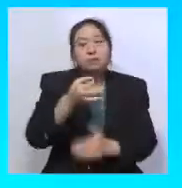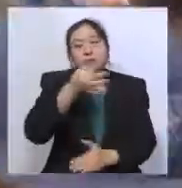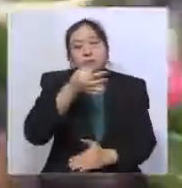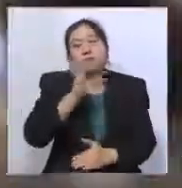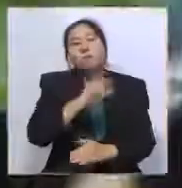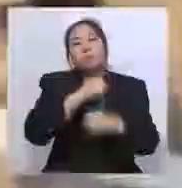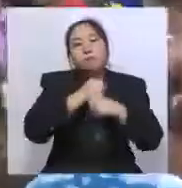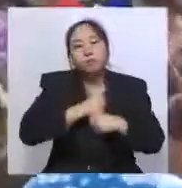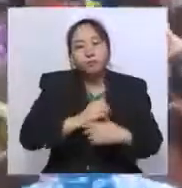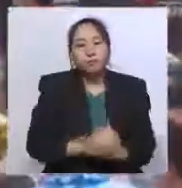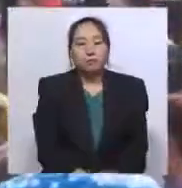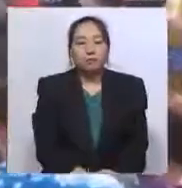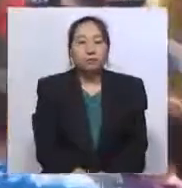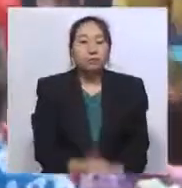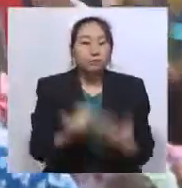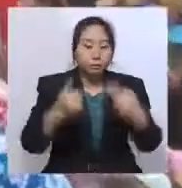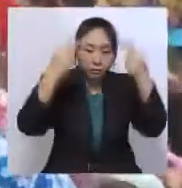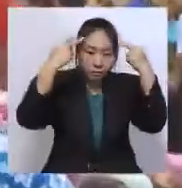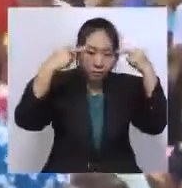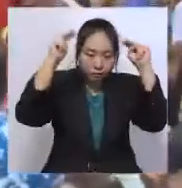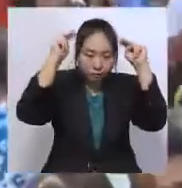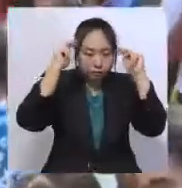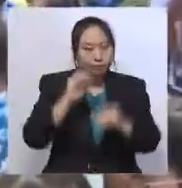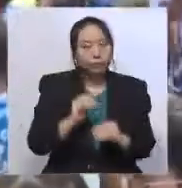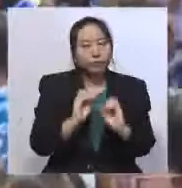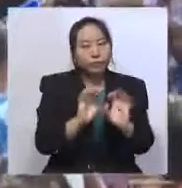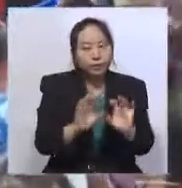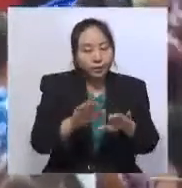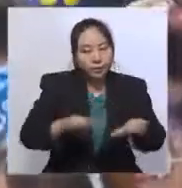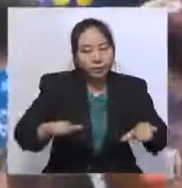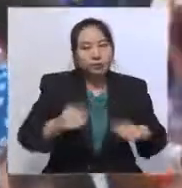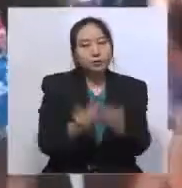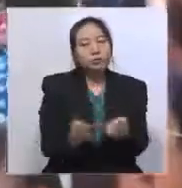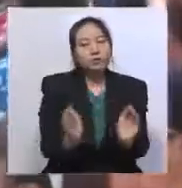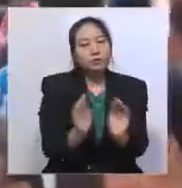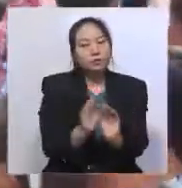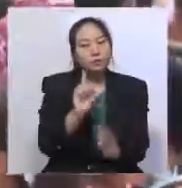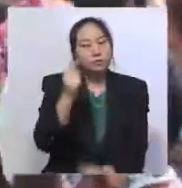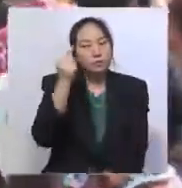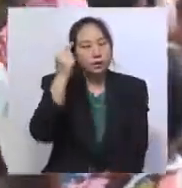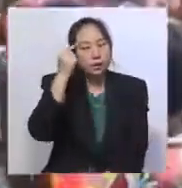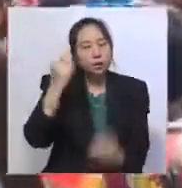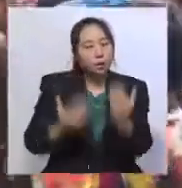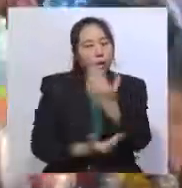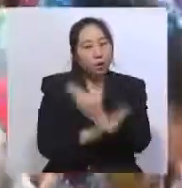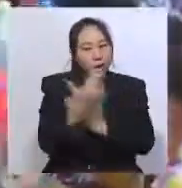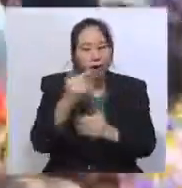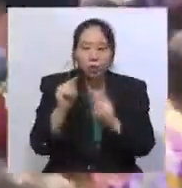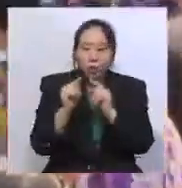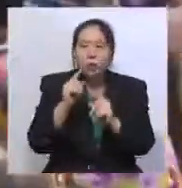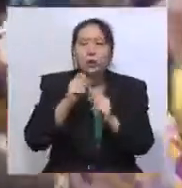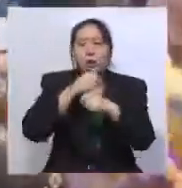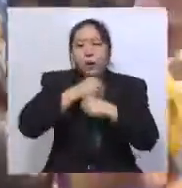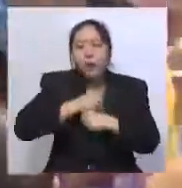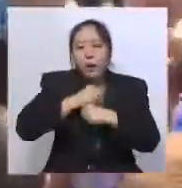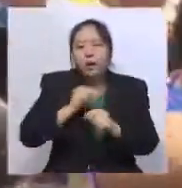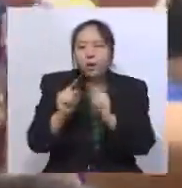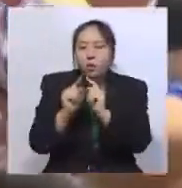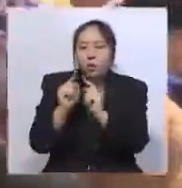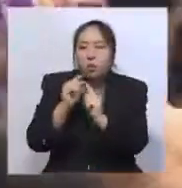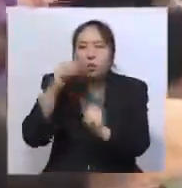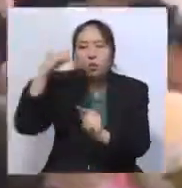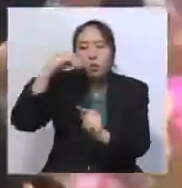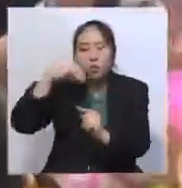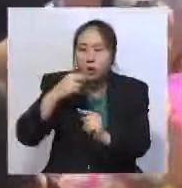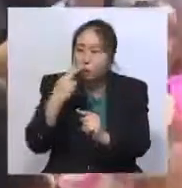ต้นนะคะ ค่ะนอกจากนี้ท่านนายกยังให้ข้อคิดกับเด็กแล้วก็เยาวชนในครอบครัวนะคะว่าควรหาโอกาสพูดคุยกับผู้สูงอายุบ่อยๆนะคะเพื่อที่จะ